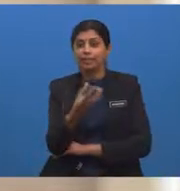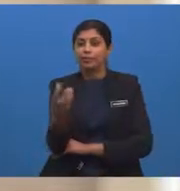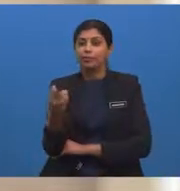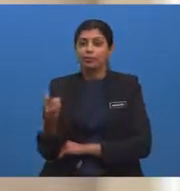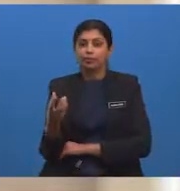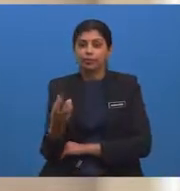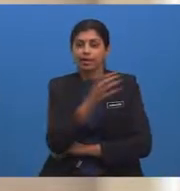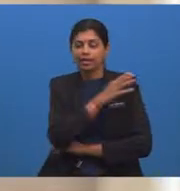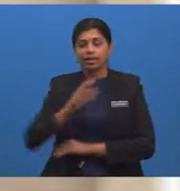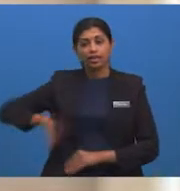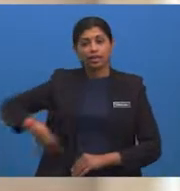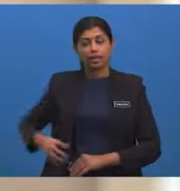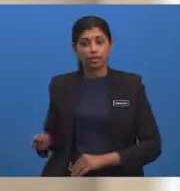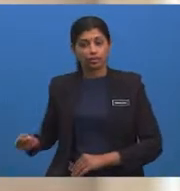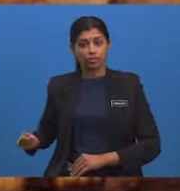dan Kemboja.